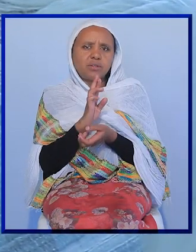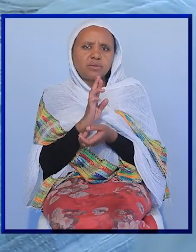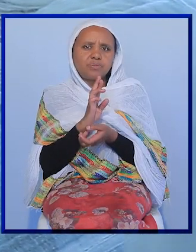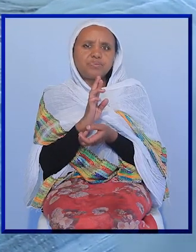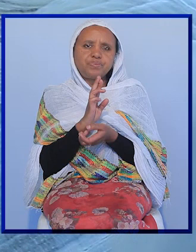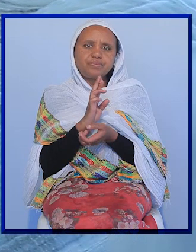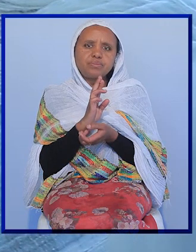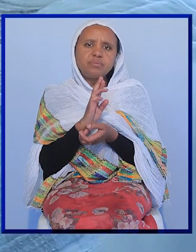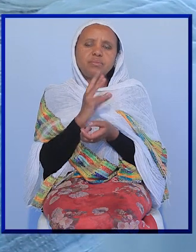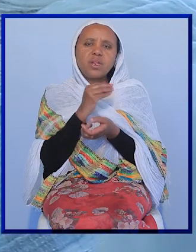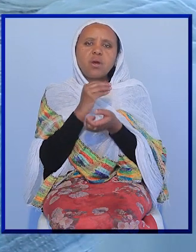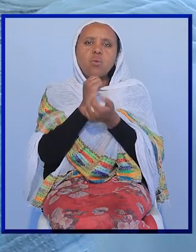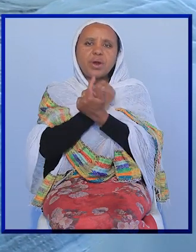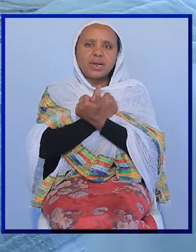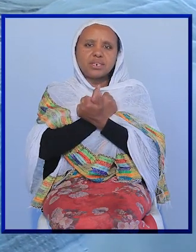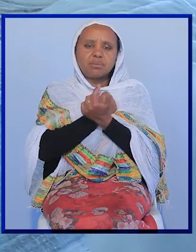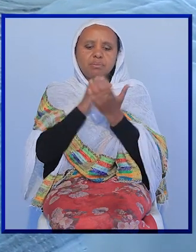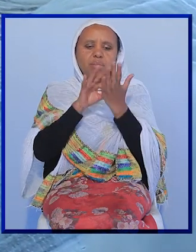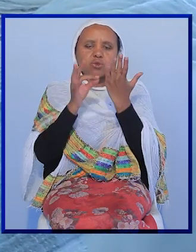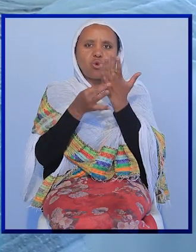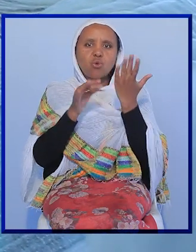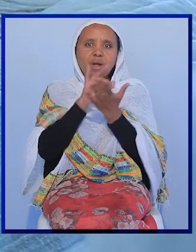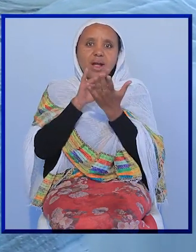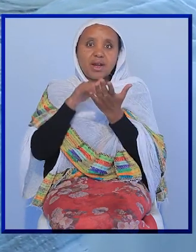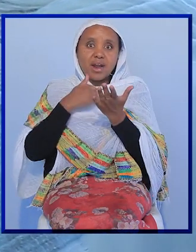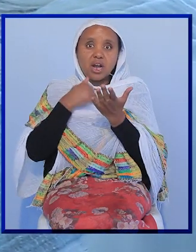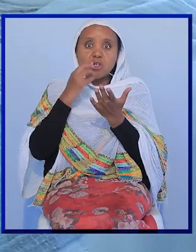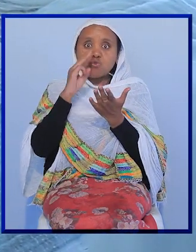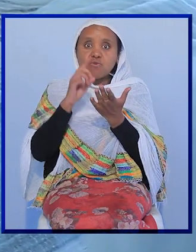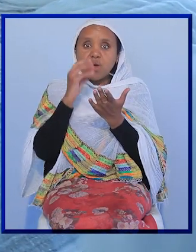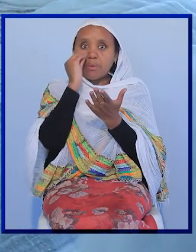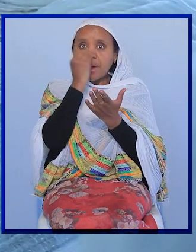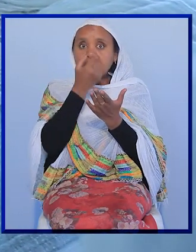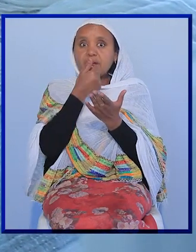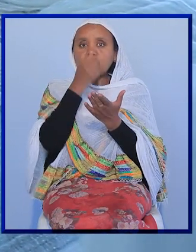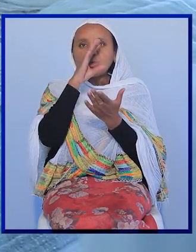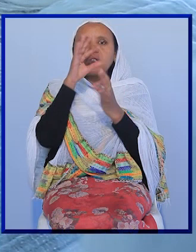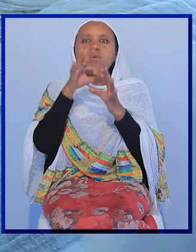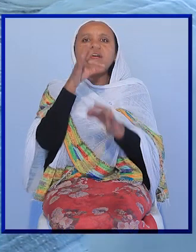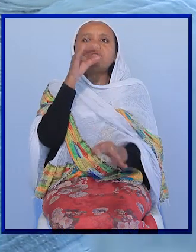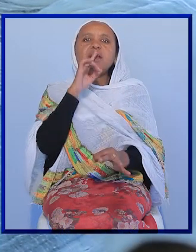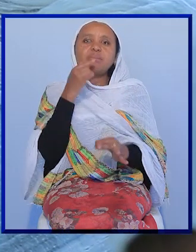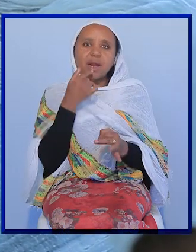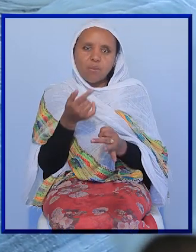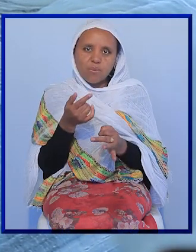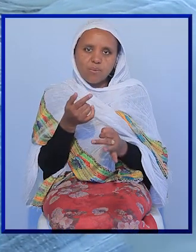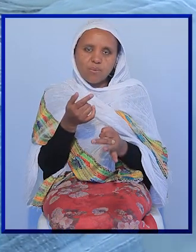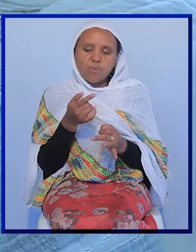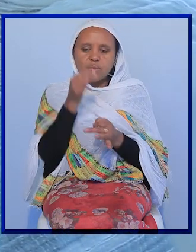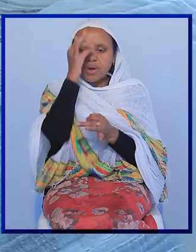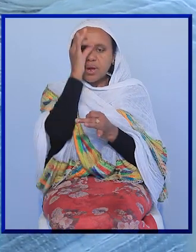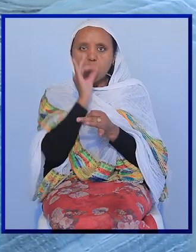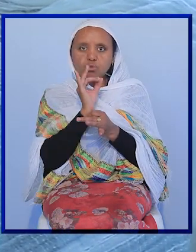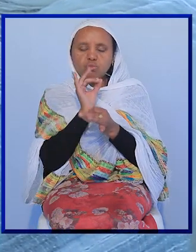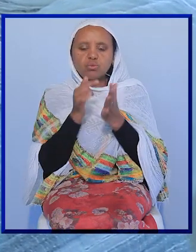እና ወዳጄ በእሾህ መካከል እንዳለ የሱፍ አበባ የተባለችው የሰው ነፍስ ነች ብለው